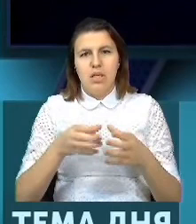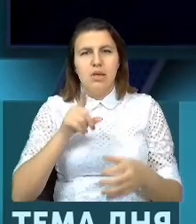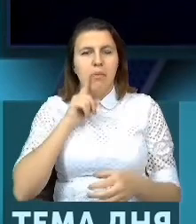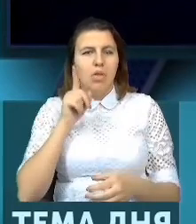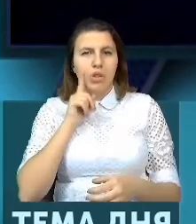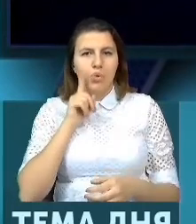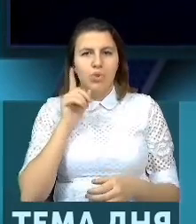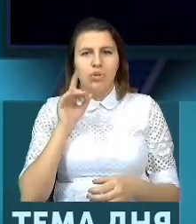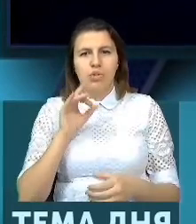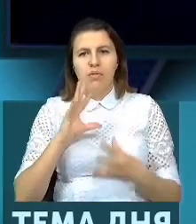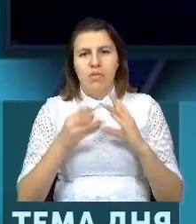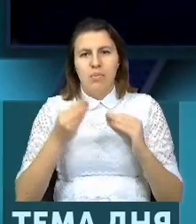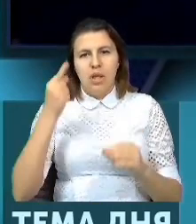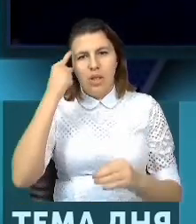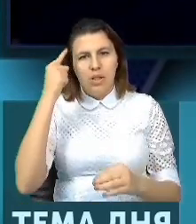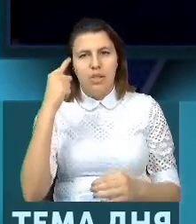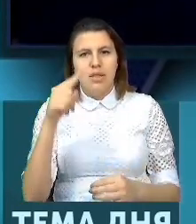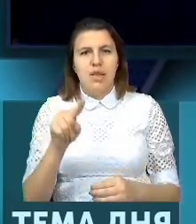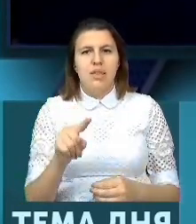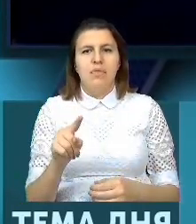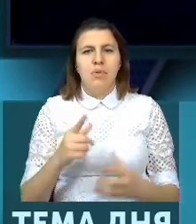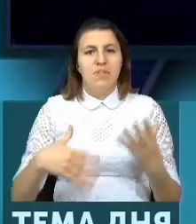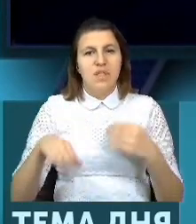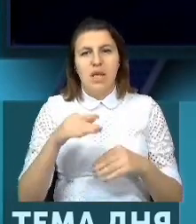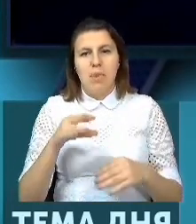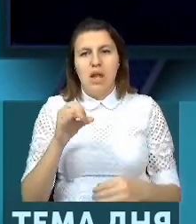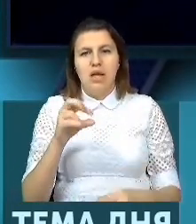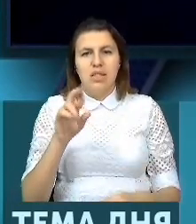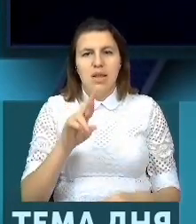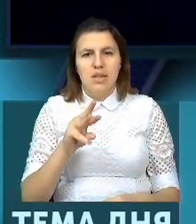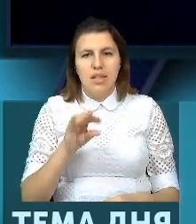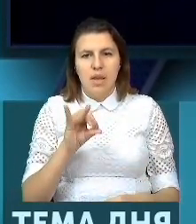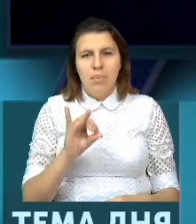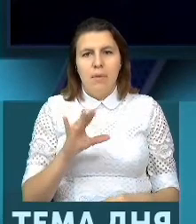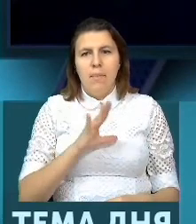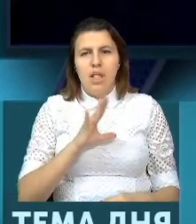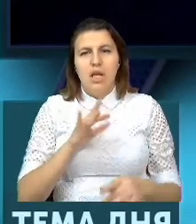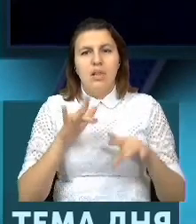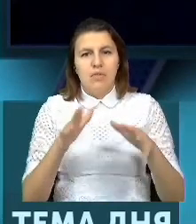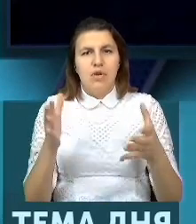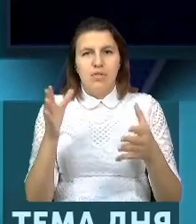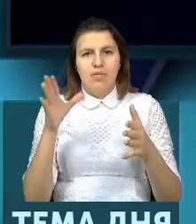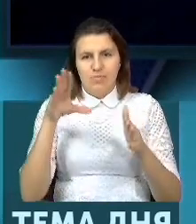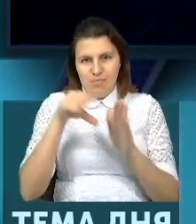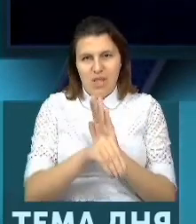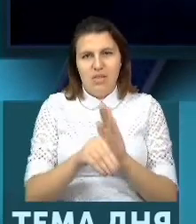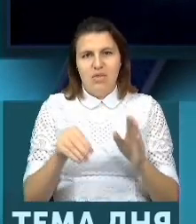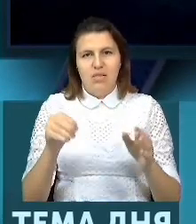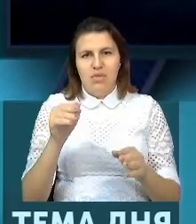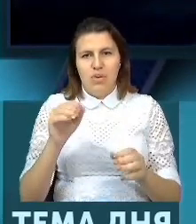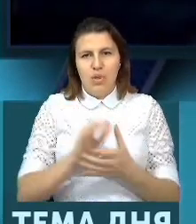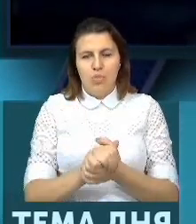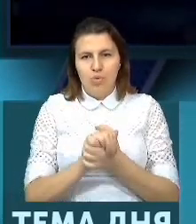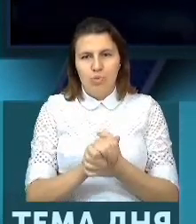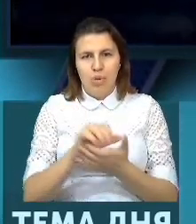вообще инициативами, всеми организациями, которые были так или иначе задействованы в дружбе. Мне кажется, так это